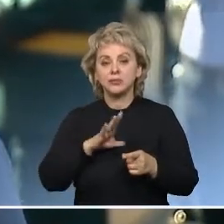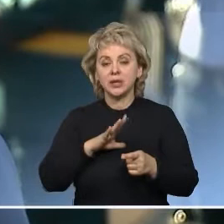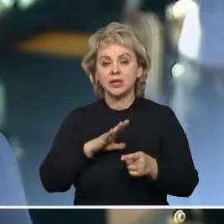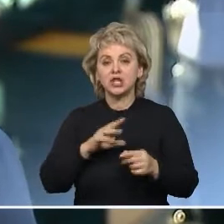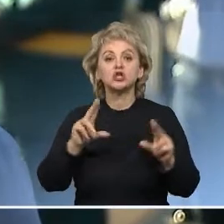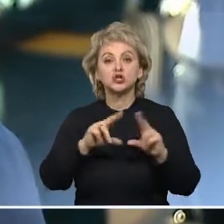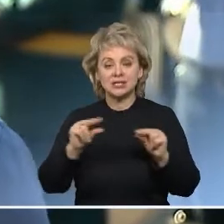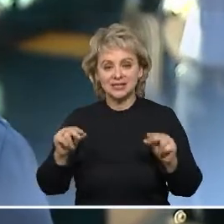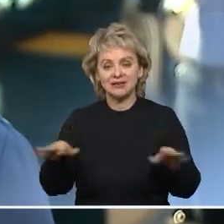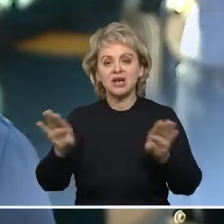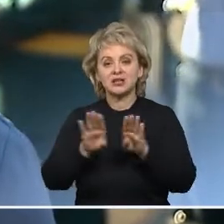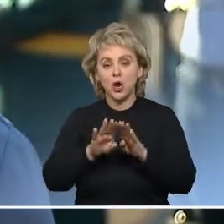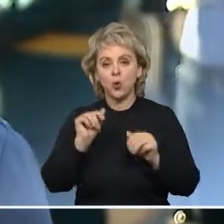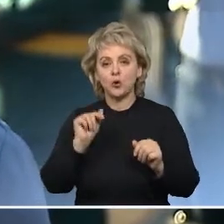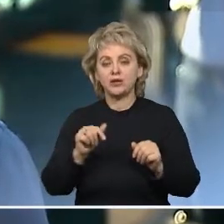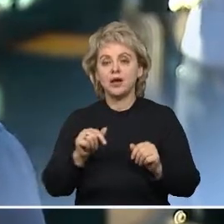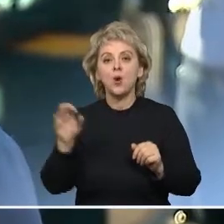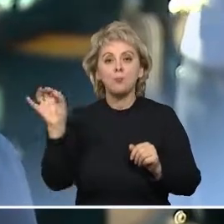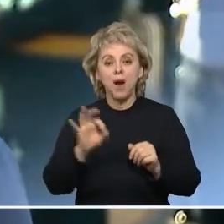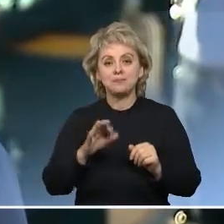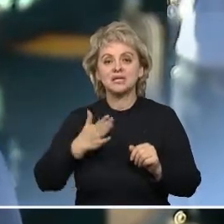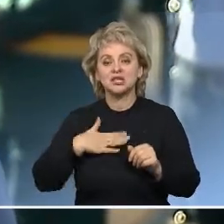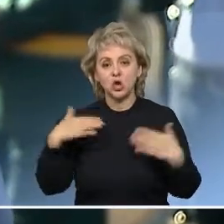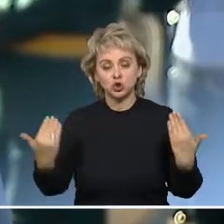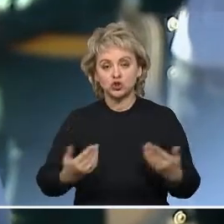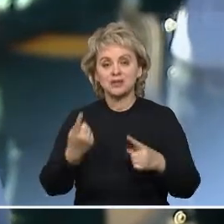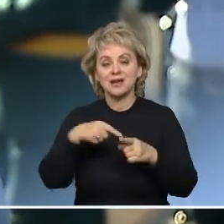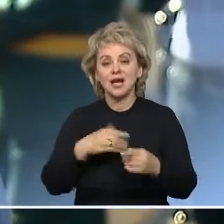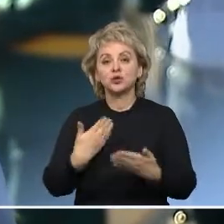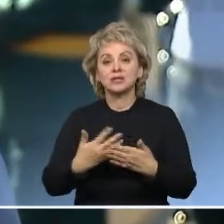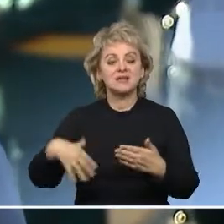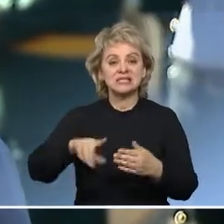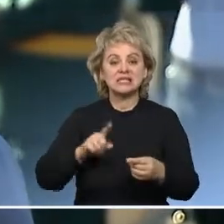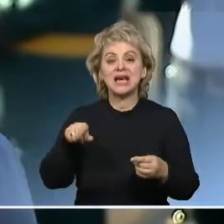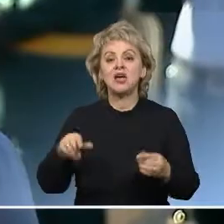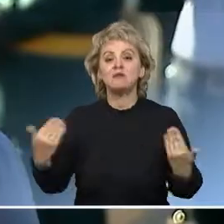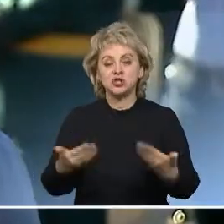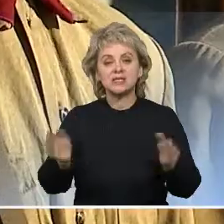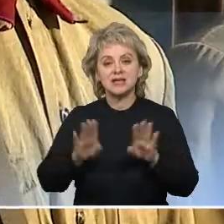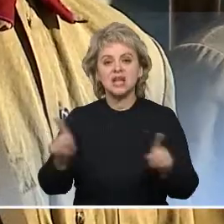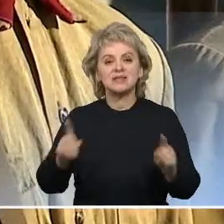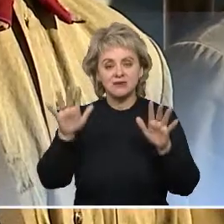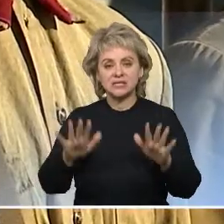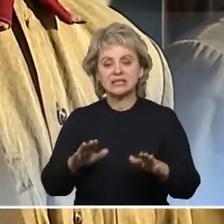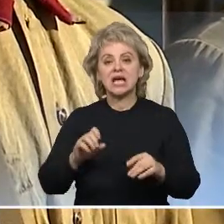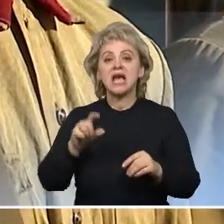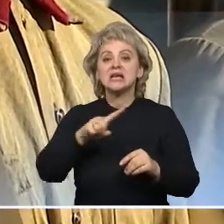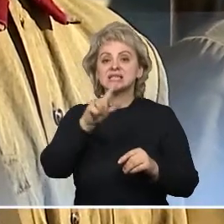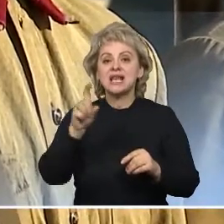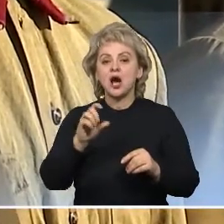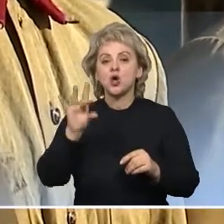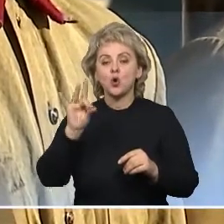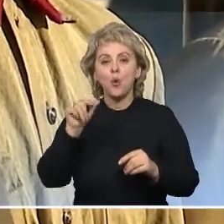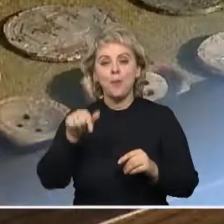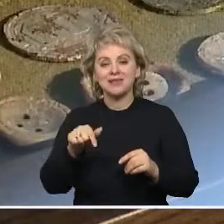ну, счастливое такое вот моменты в нашей жизни, которые, наверное, навсегда в жизни останутся, вот навсегда. У Захара Романовича